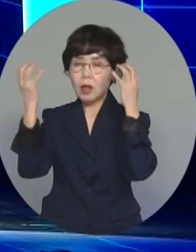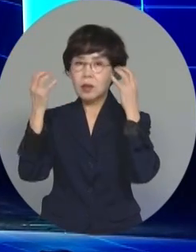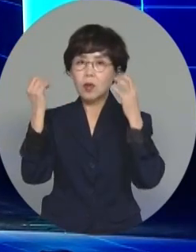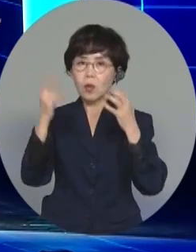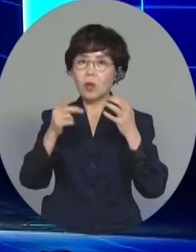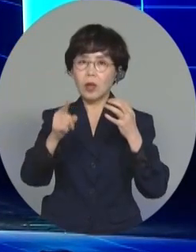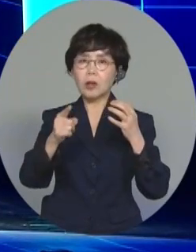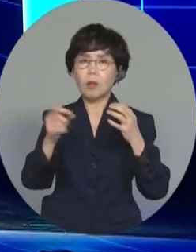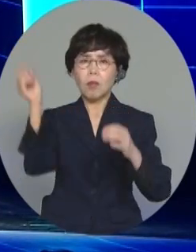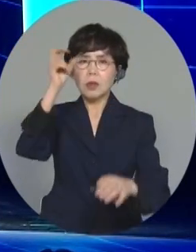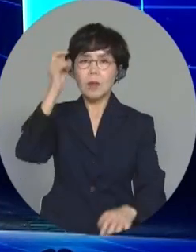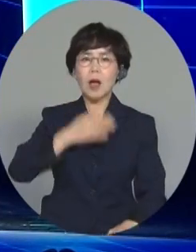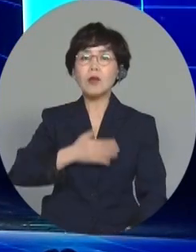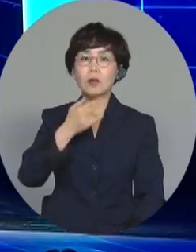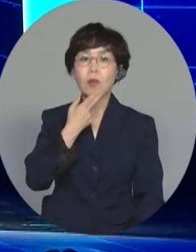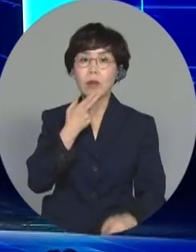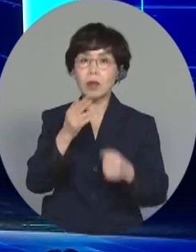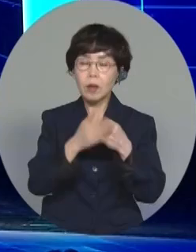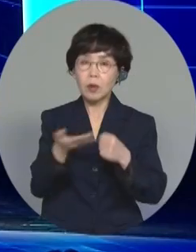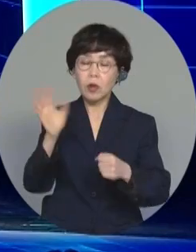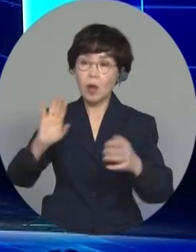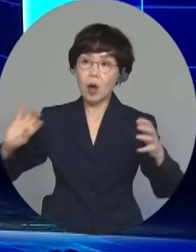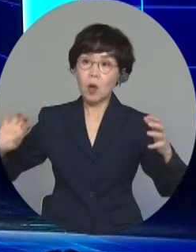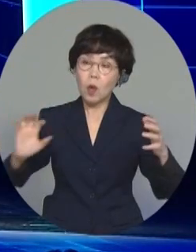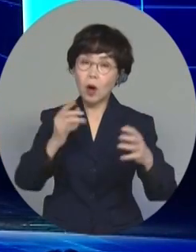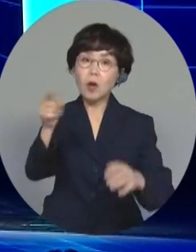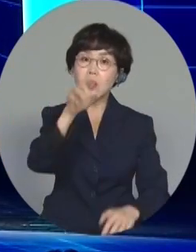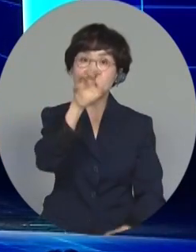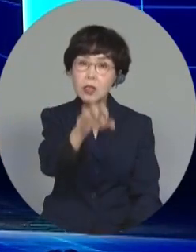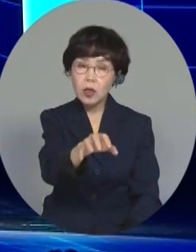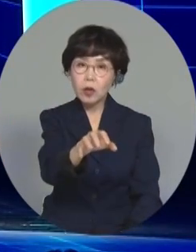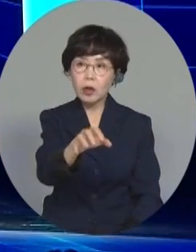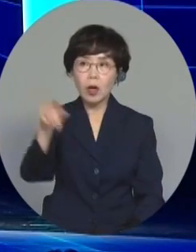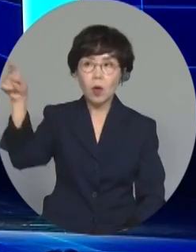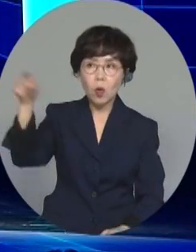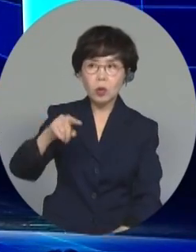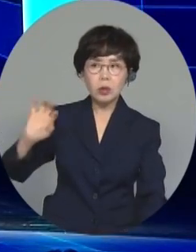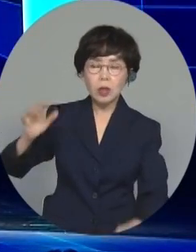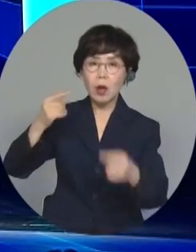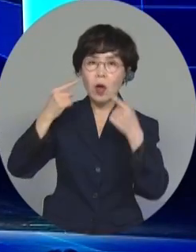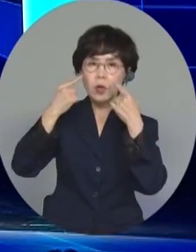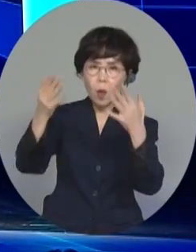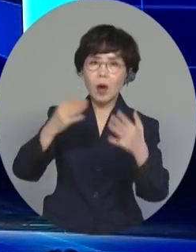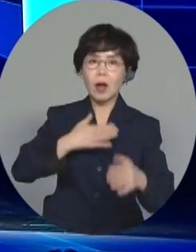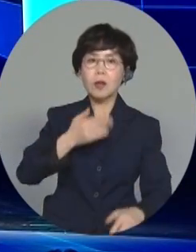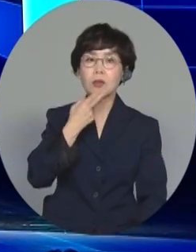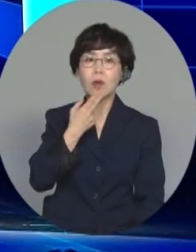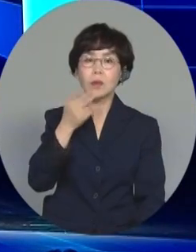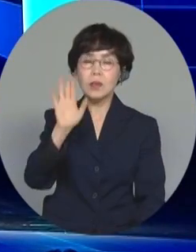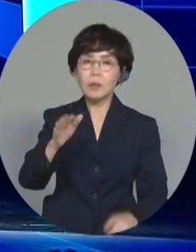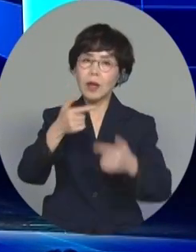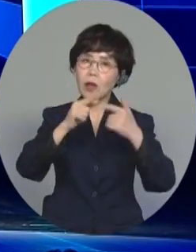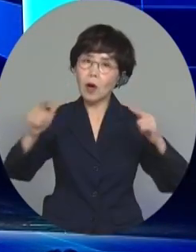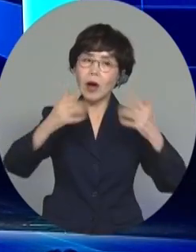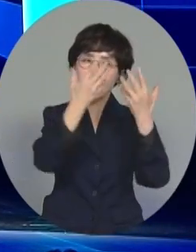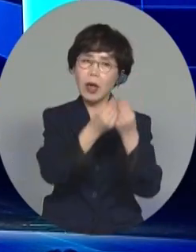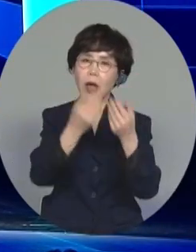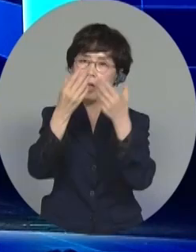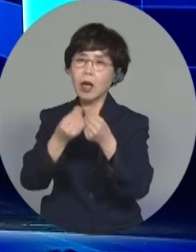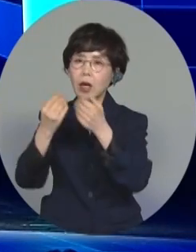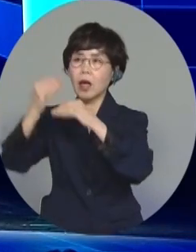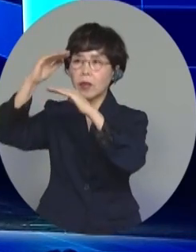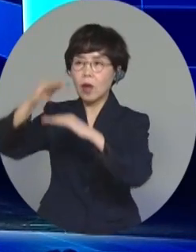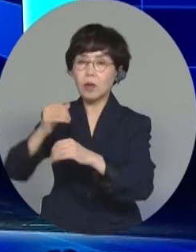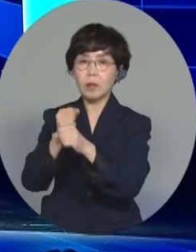이 과정에서 허리케인이 통과할 정확한 궤적을 예측하기란 불가능하죠. 대신에 다양한 시나리오를 만들어서